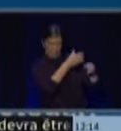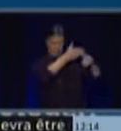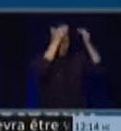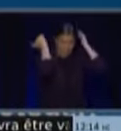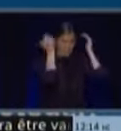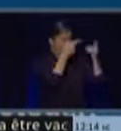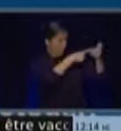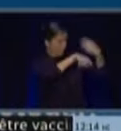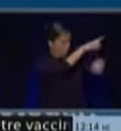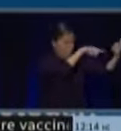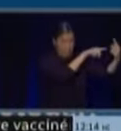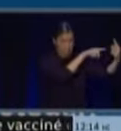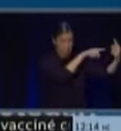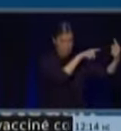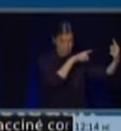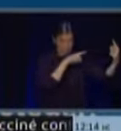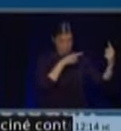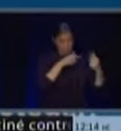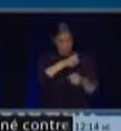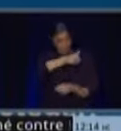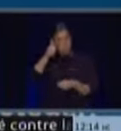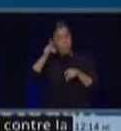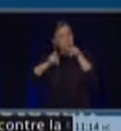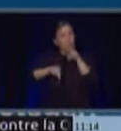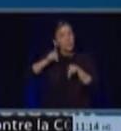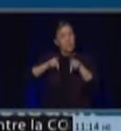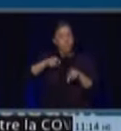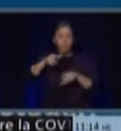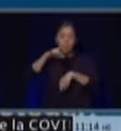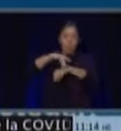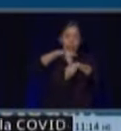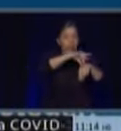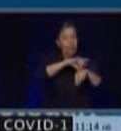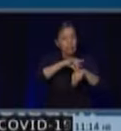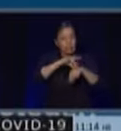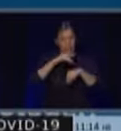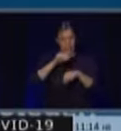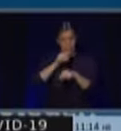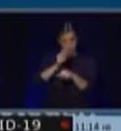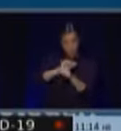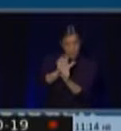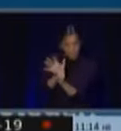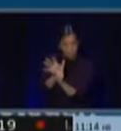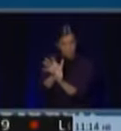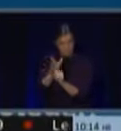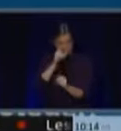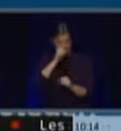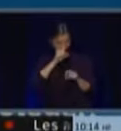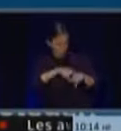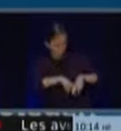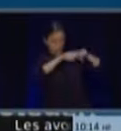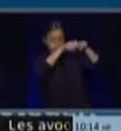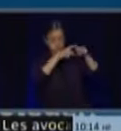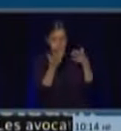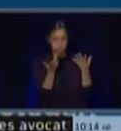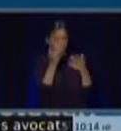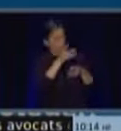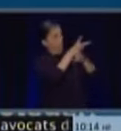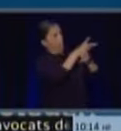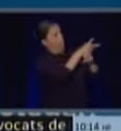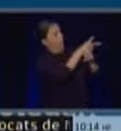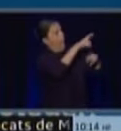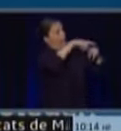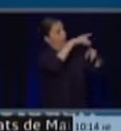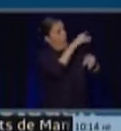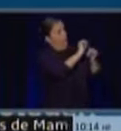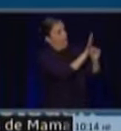la place de gens qu'on doit soigner pour d'autres raisons. Je ne peux pas croire que la majorité de ces